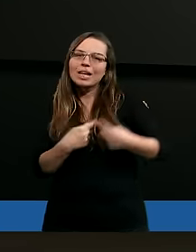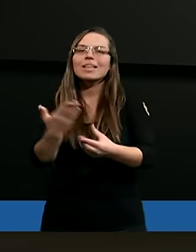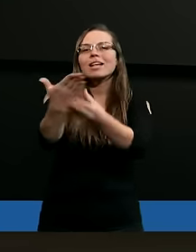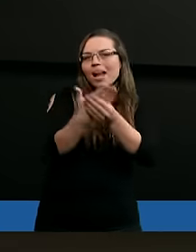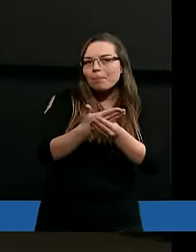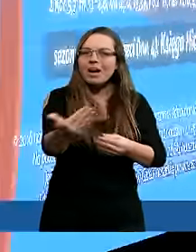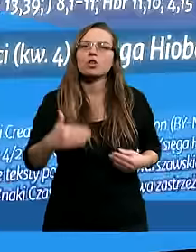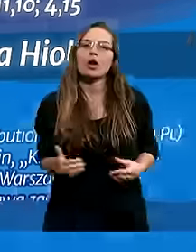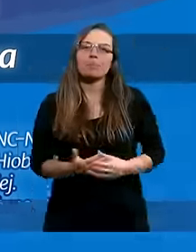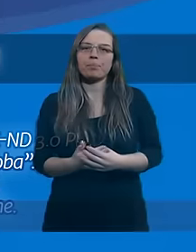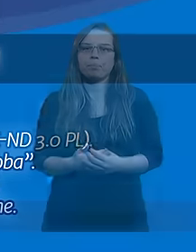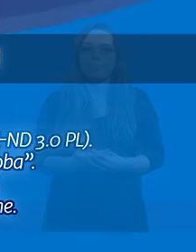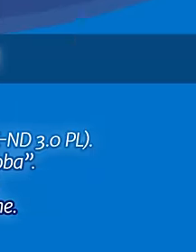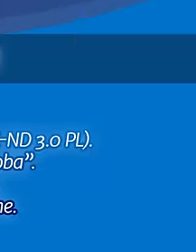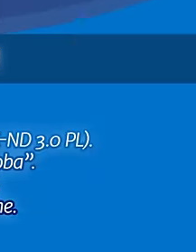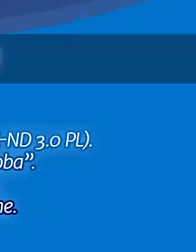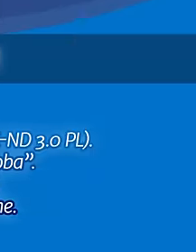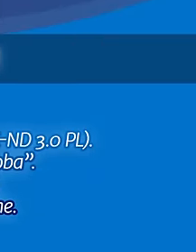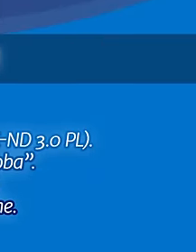serdecznie zapraszam.